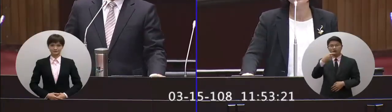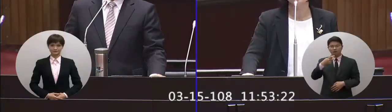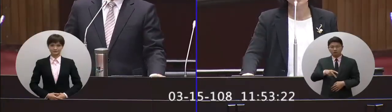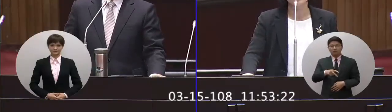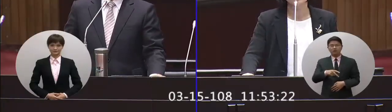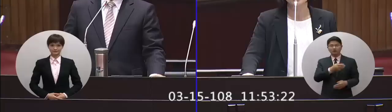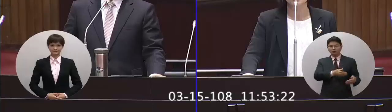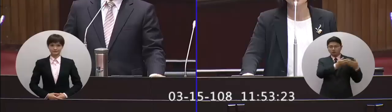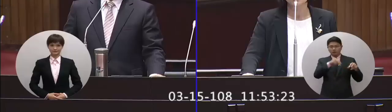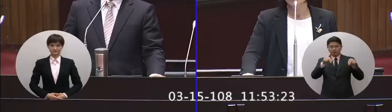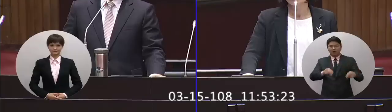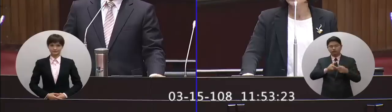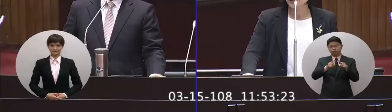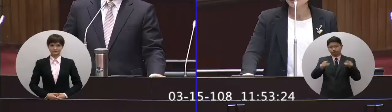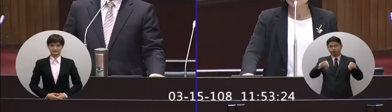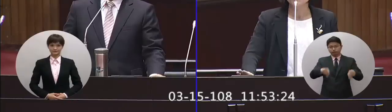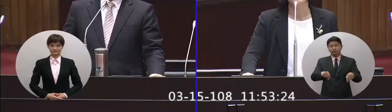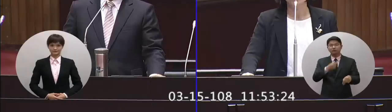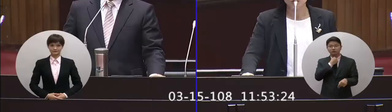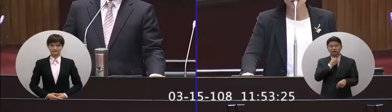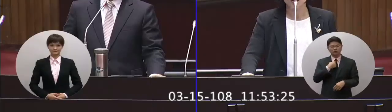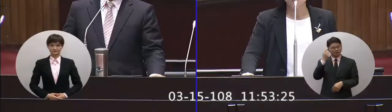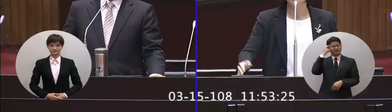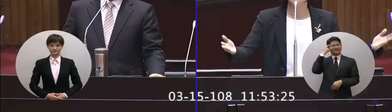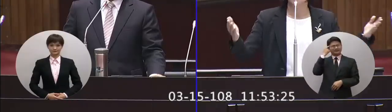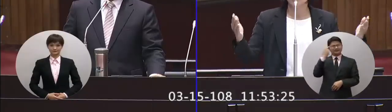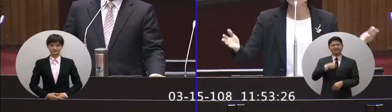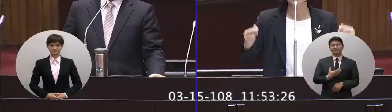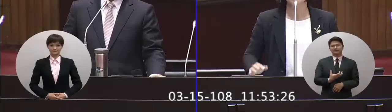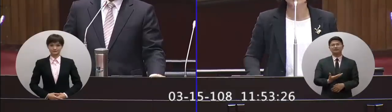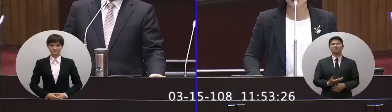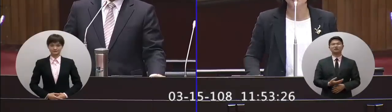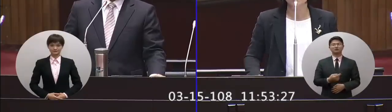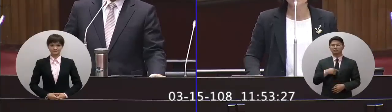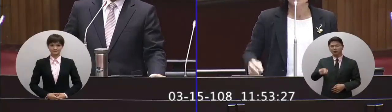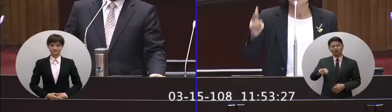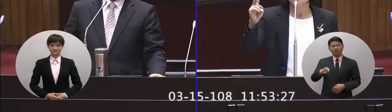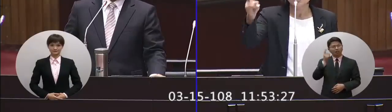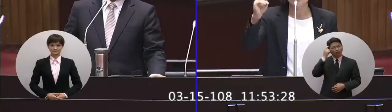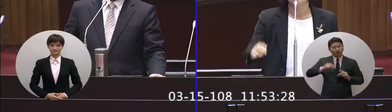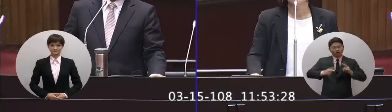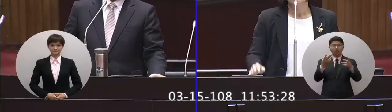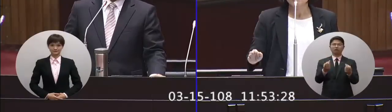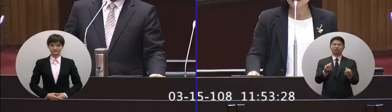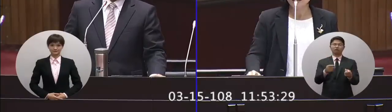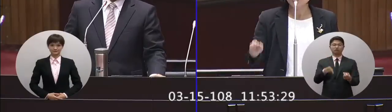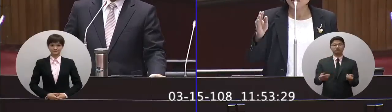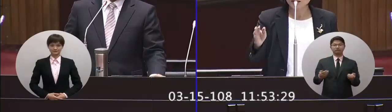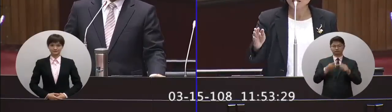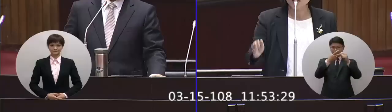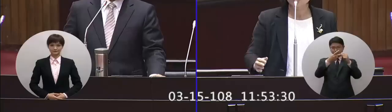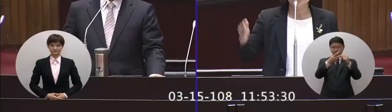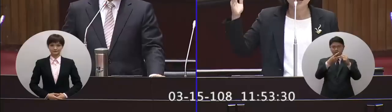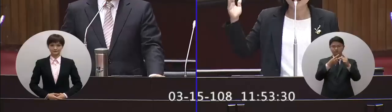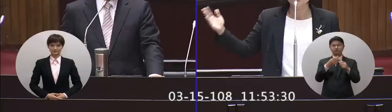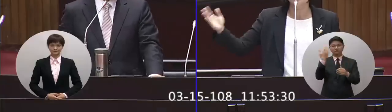是要签署和平的协议。我坦白讲非常痛心，我觉得完全没有改变。第二，当年院